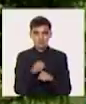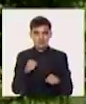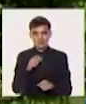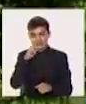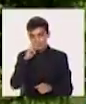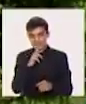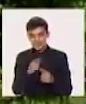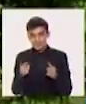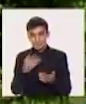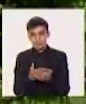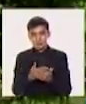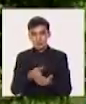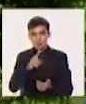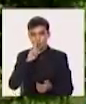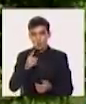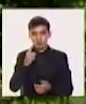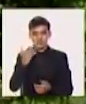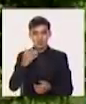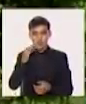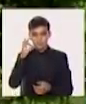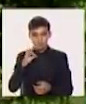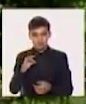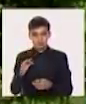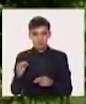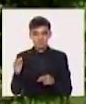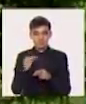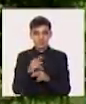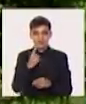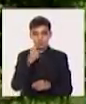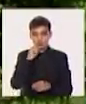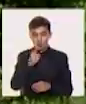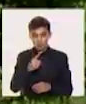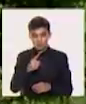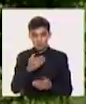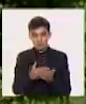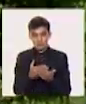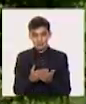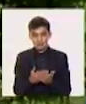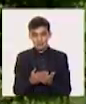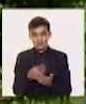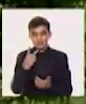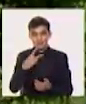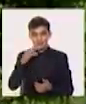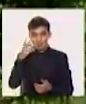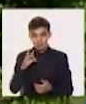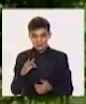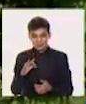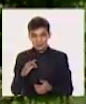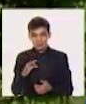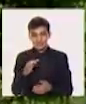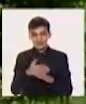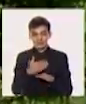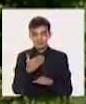деген сөз, бір жылға қойылатын, егер бір жылда, мысалы, айталық, 20% болса,